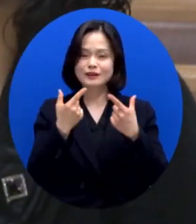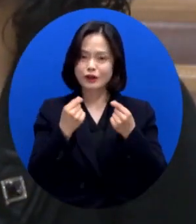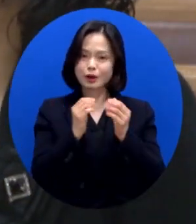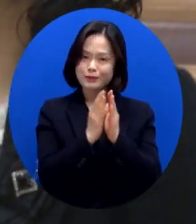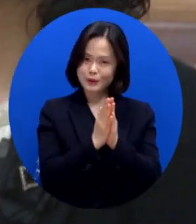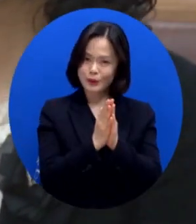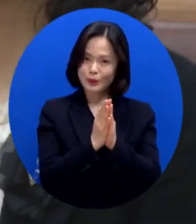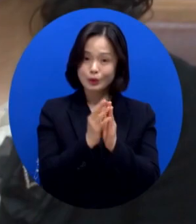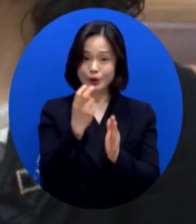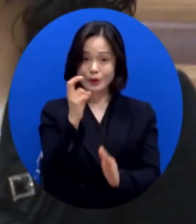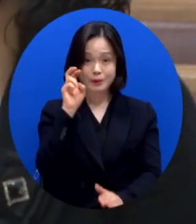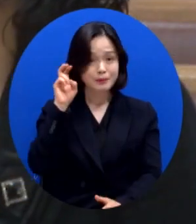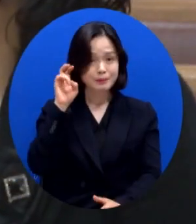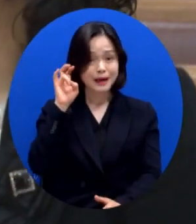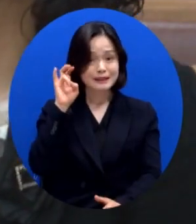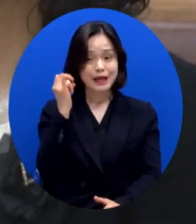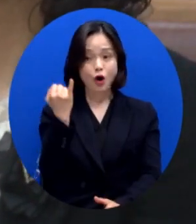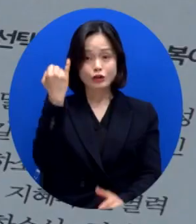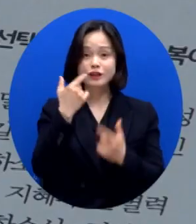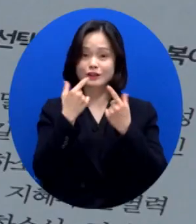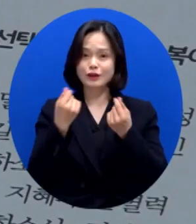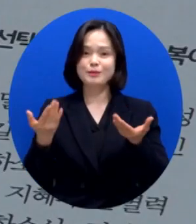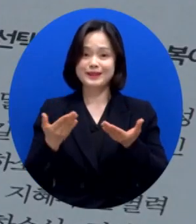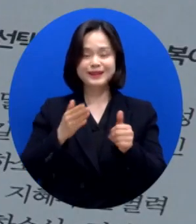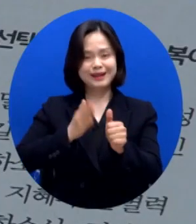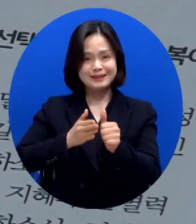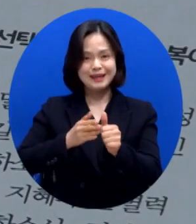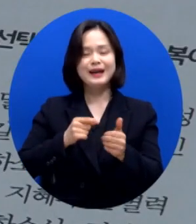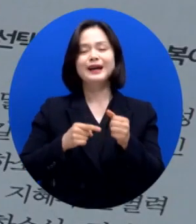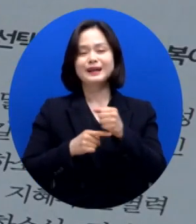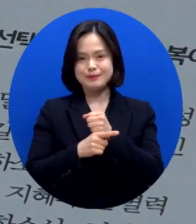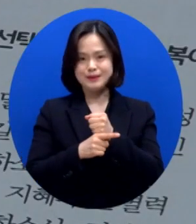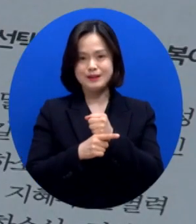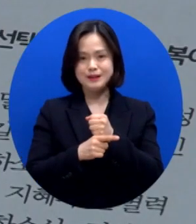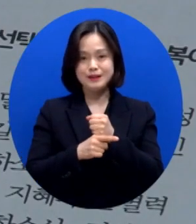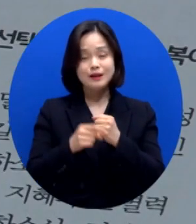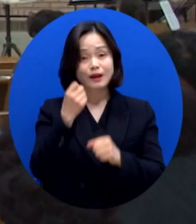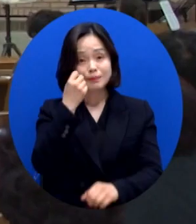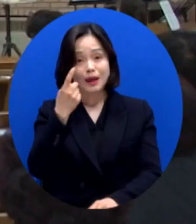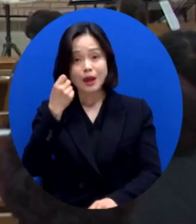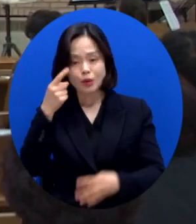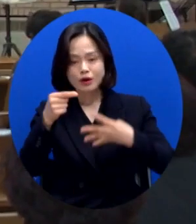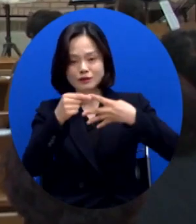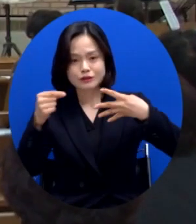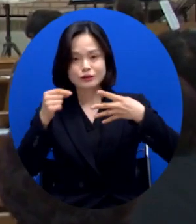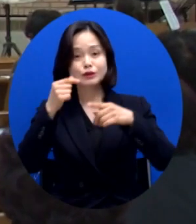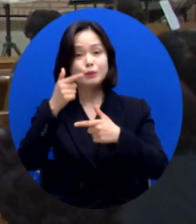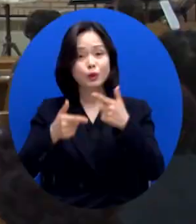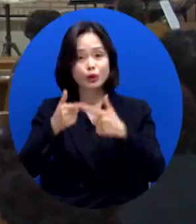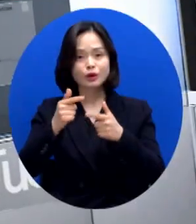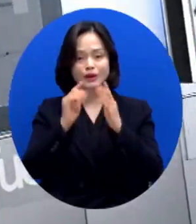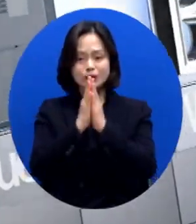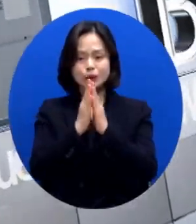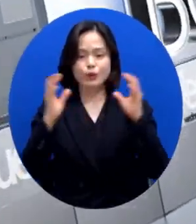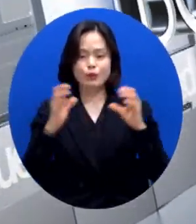지난 2018년 발족됐으며 매월 첫째 주 목요일 기도 모임을 진행하고 있습니다.